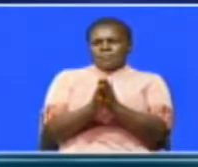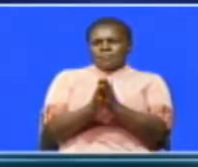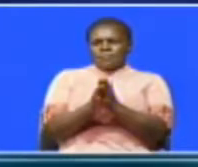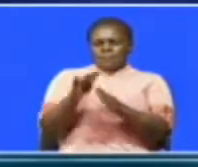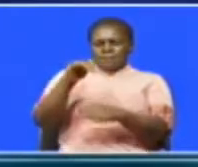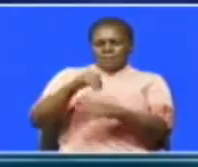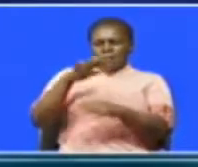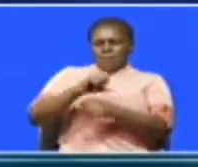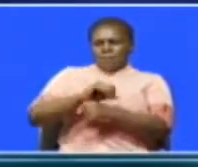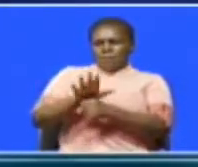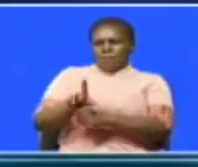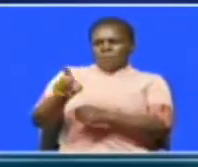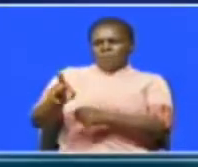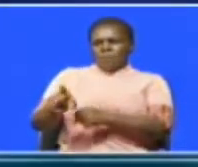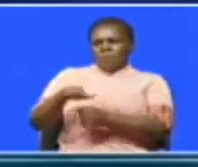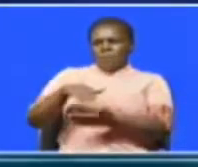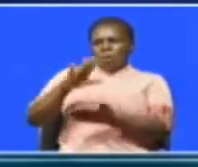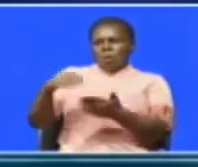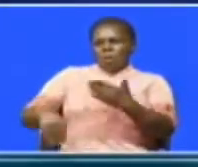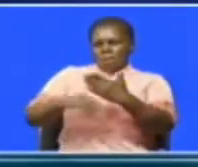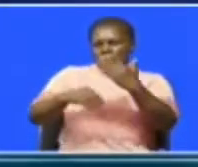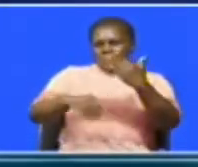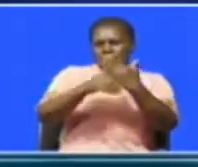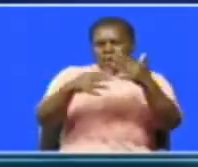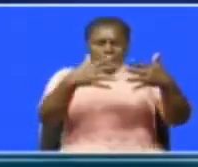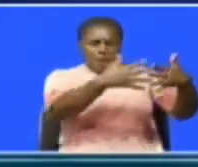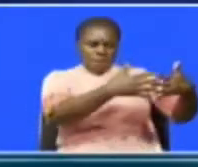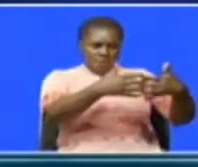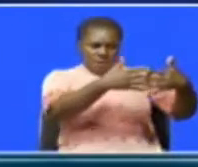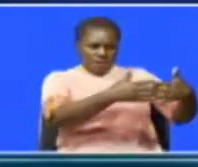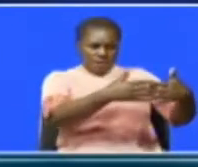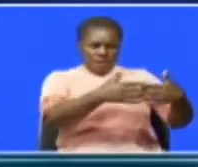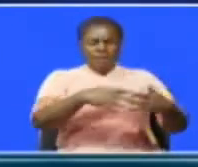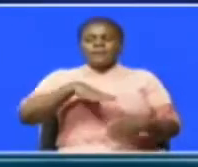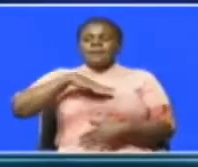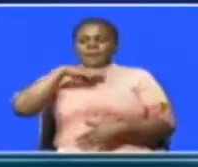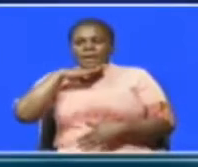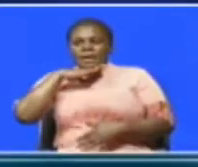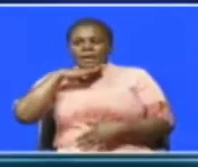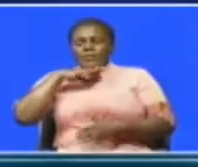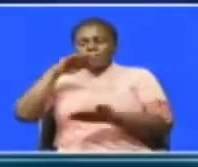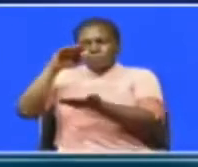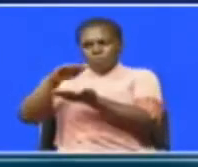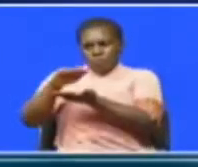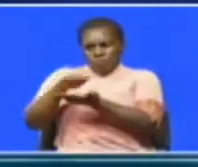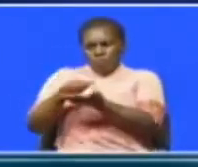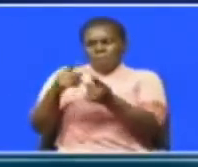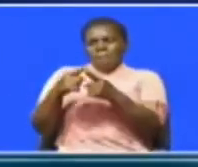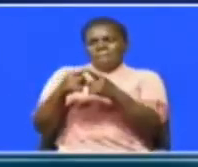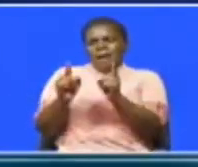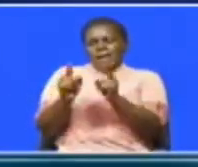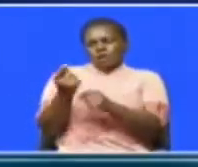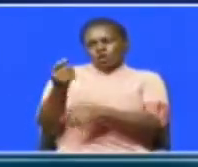Maambukizi ya virusi vya corona yanazidi kuongezeka nchini Marekani. Idadi ya vifo imeanza kupungua japo kwa